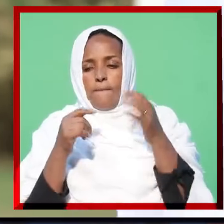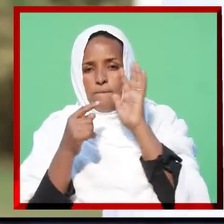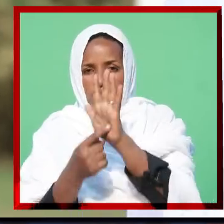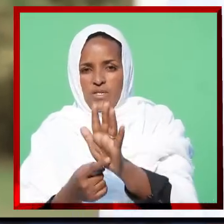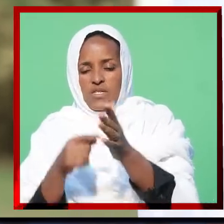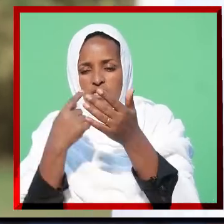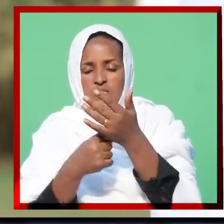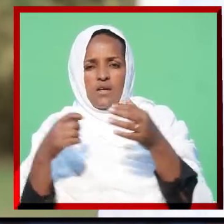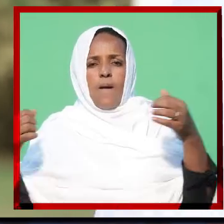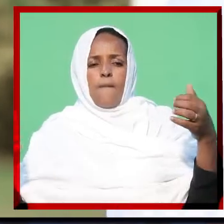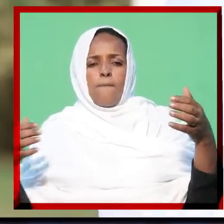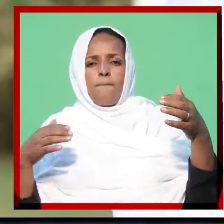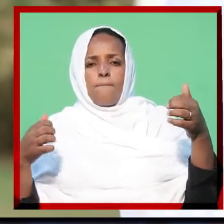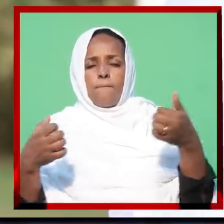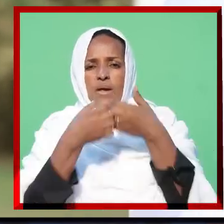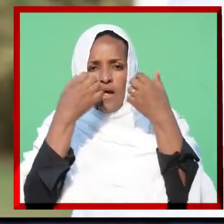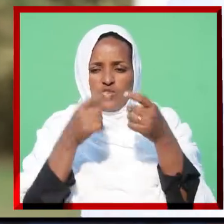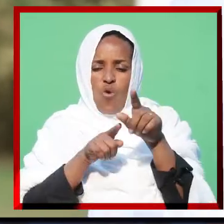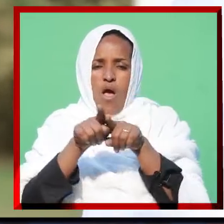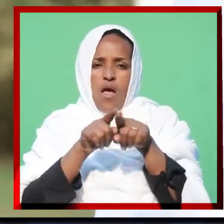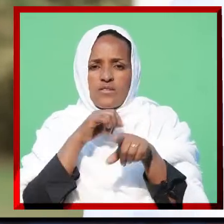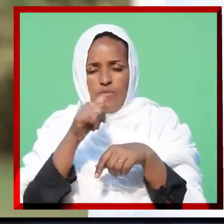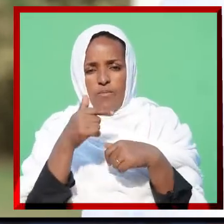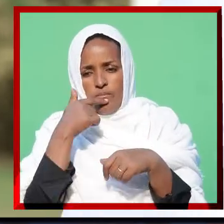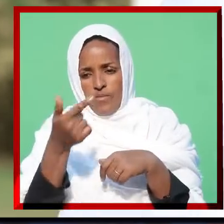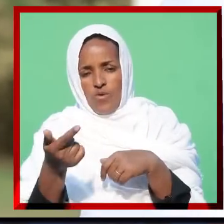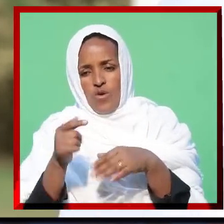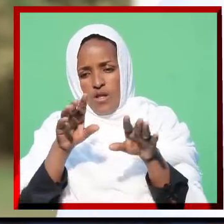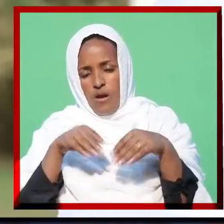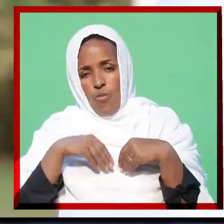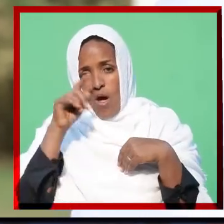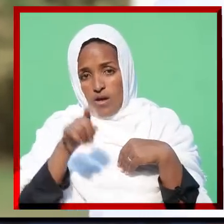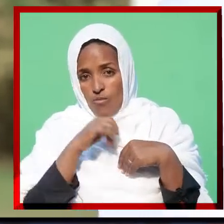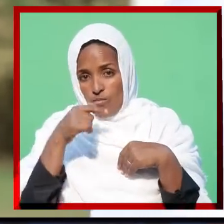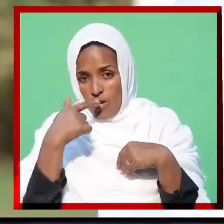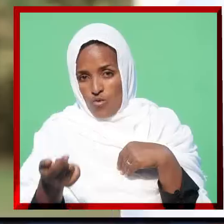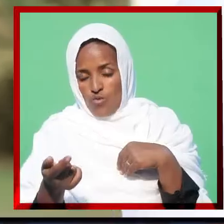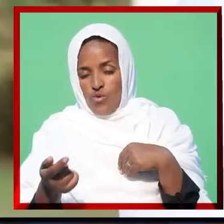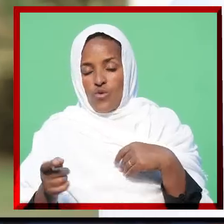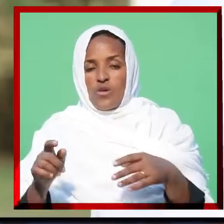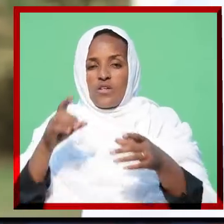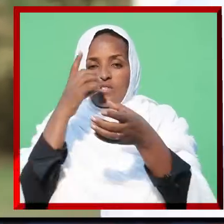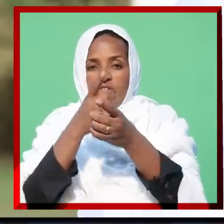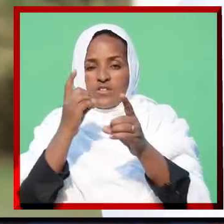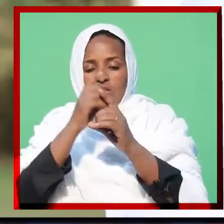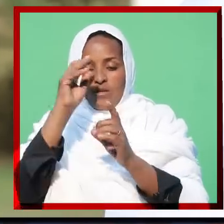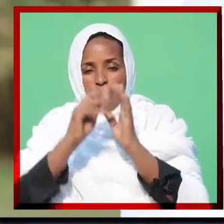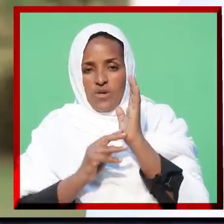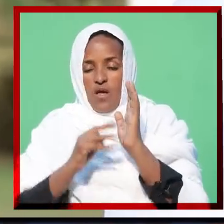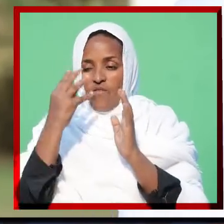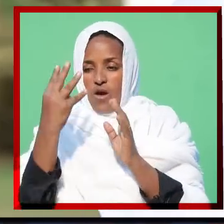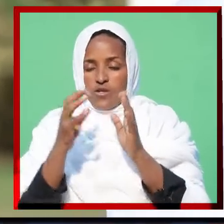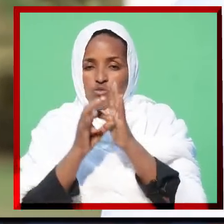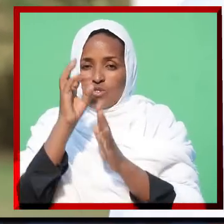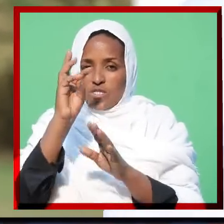بمدكس كزي غاي ميقاتشنو اي اسمام ما نالن نكبرو اي كبرو اميرا زي أريد فترة مراف